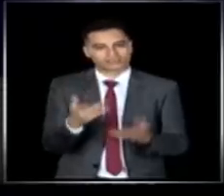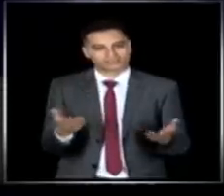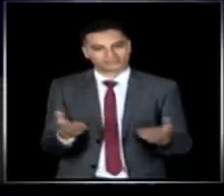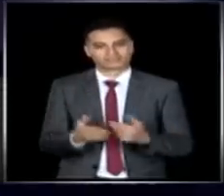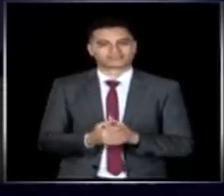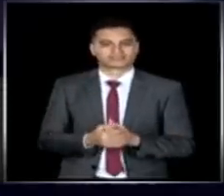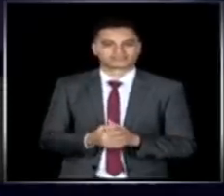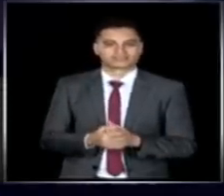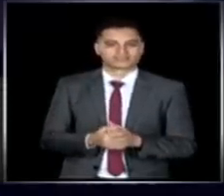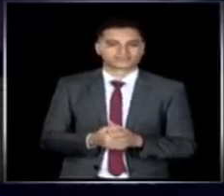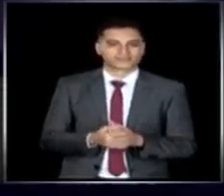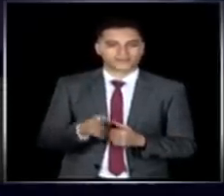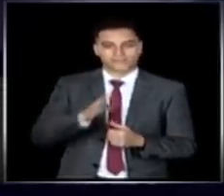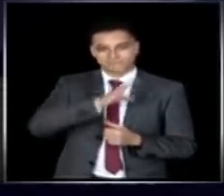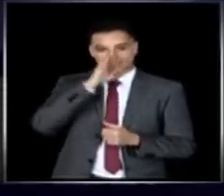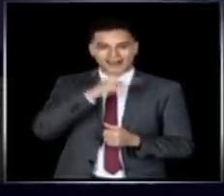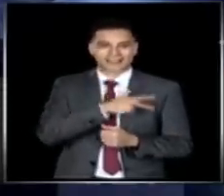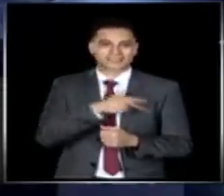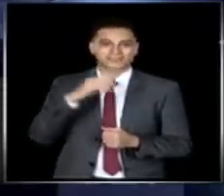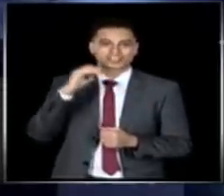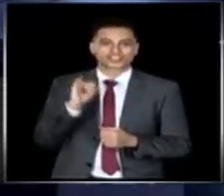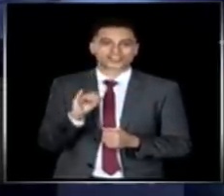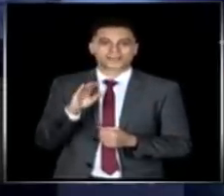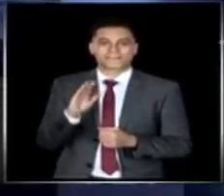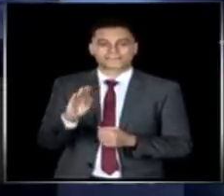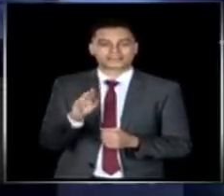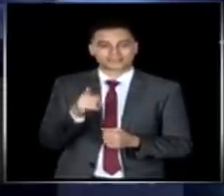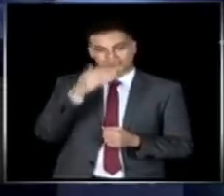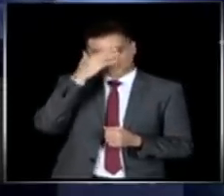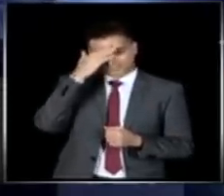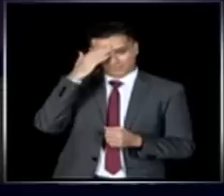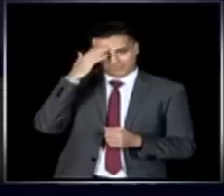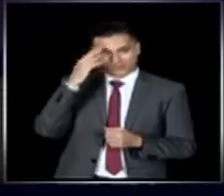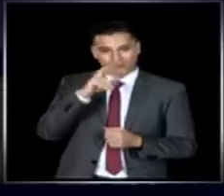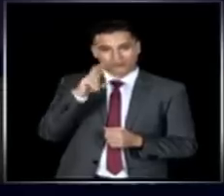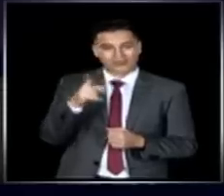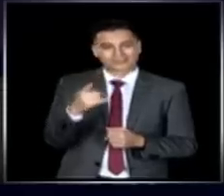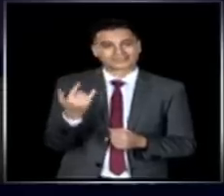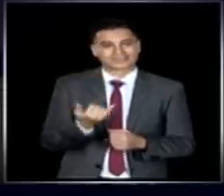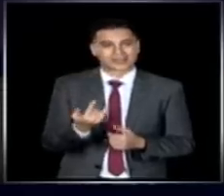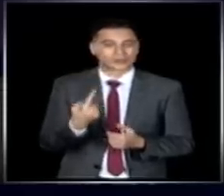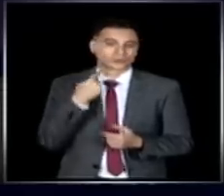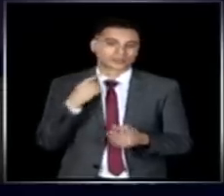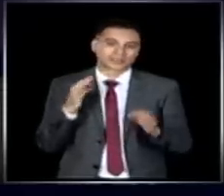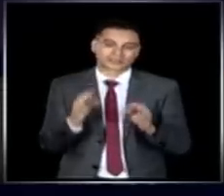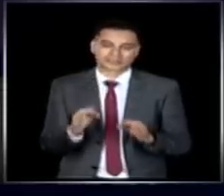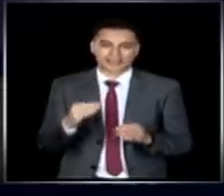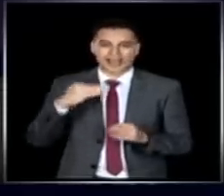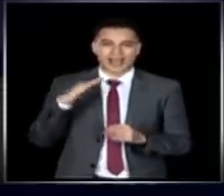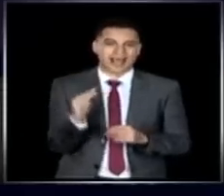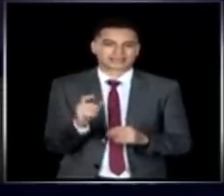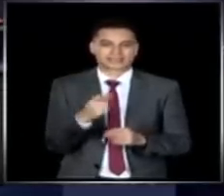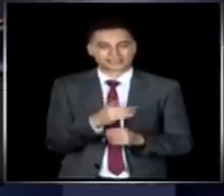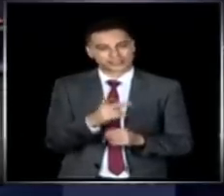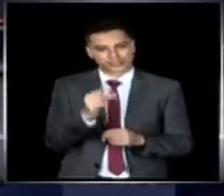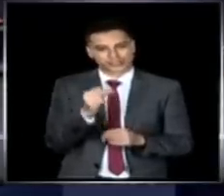على اسم الملك جيمس الأول إنجلترا. ده سؤال سهل قوي يا هادي بصراحة. خسارة جداً. حسن عروس 20 نقطة،